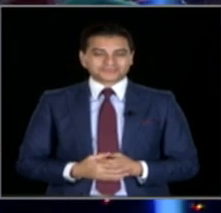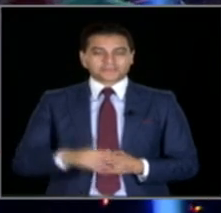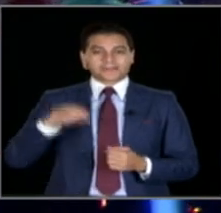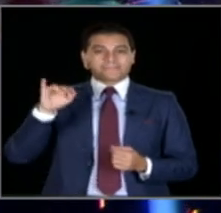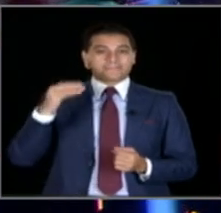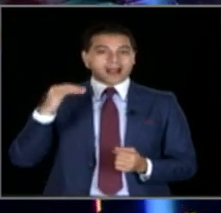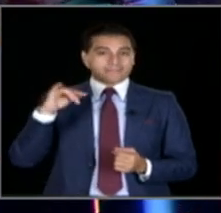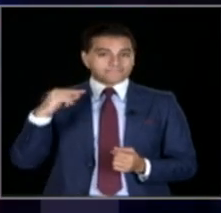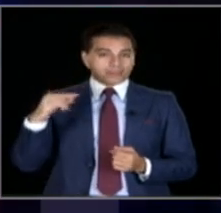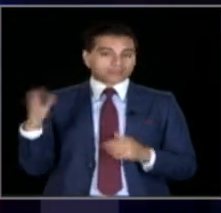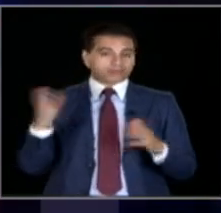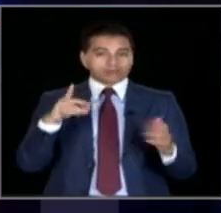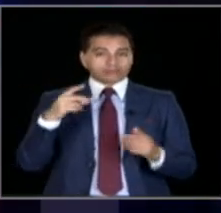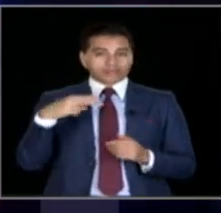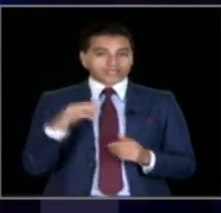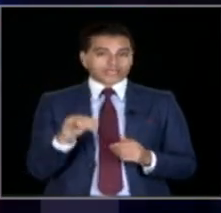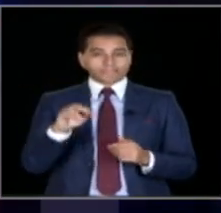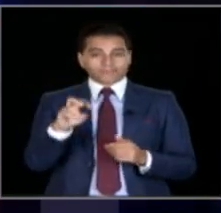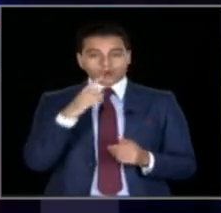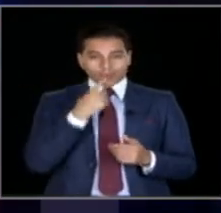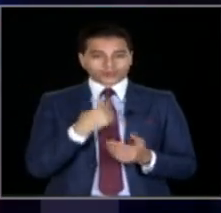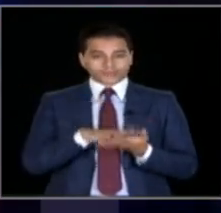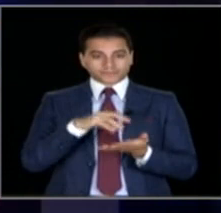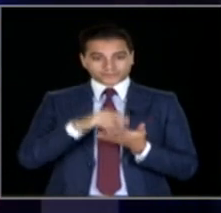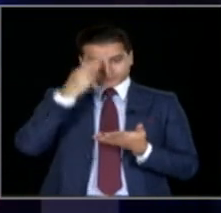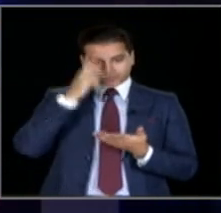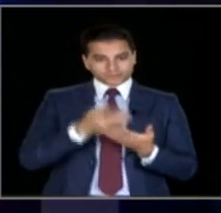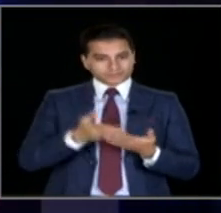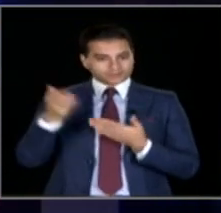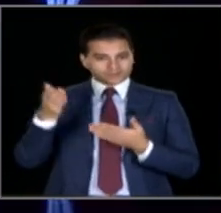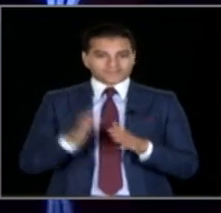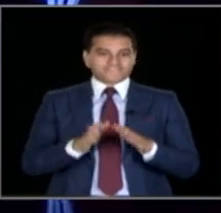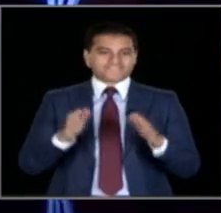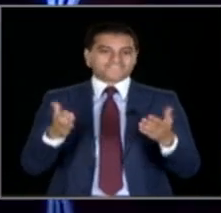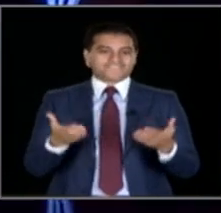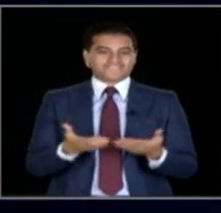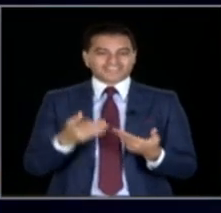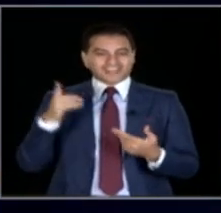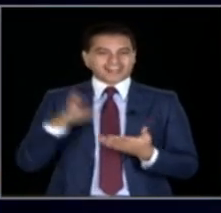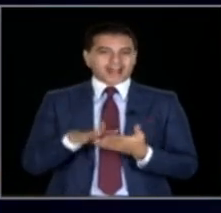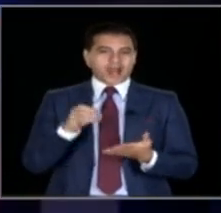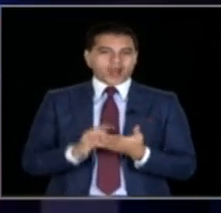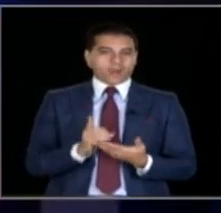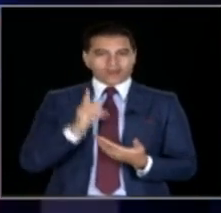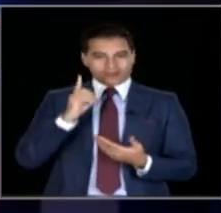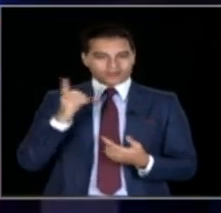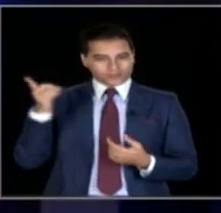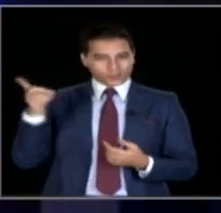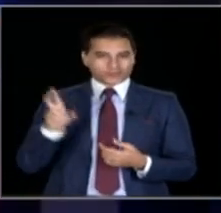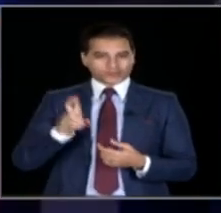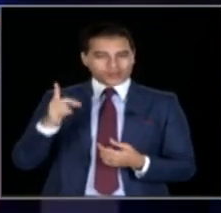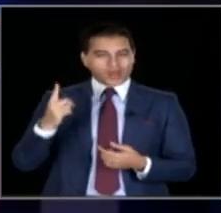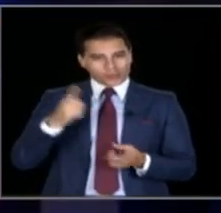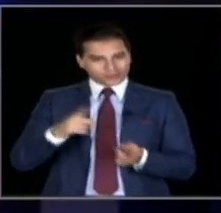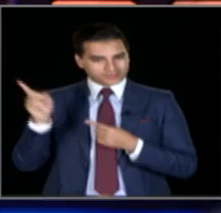محمد تعيمة قول لي مين اللي بتنزل الأول؟ ضيوفنا الهكسوس. الهكسوس يبتدوا الأول؟ ضيوفنا عشان بقى احنا نكسب